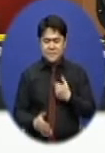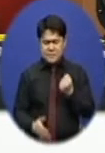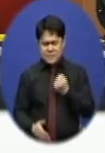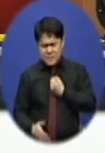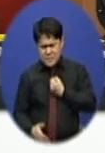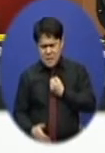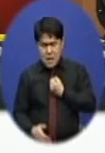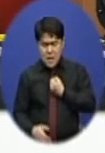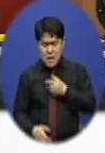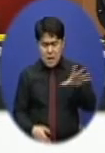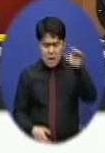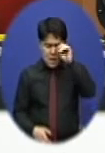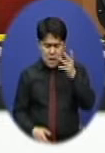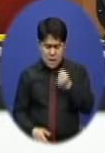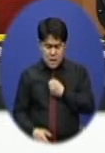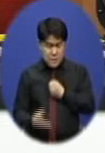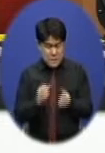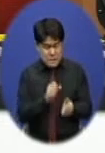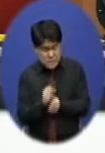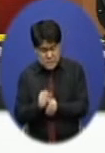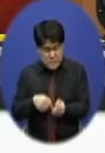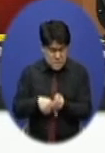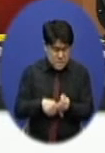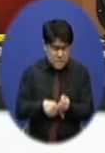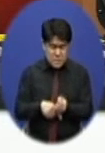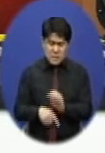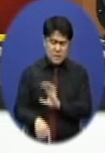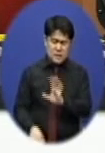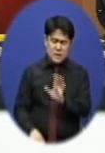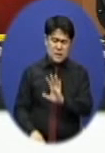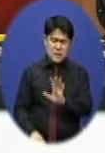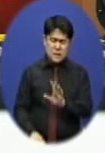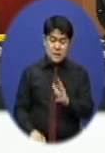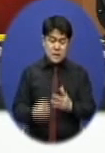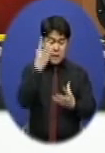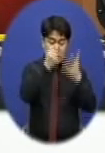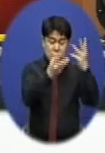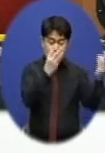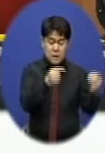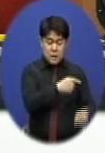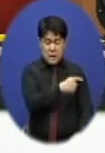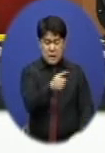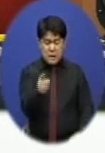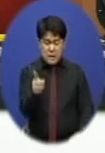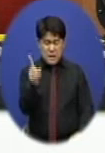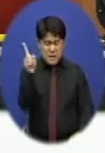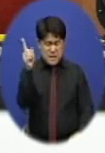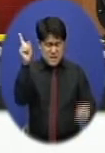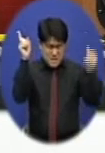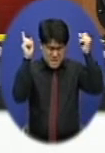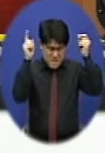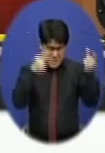아이고, 참. 거기 그때 뭐 끌려가셔서 뭐 이렇게 벌도 받고. 아, 그러진 않았고. 예. 사람 피 맞고 총 공수부대들